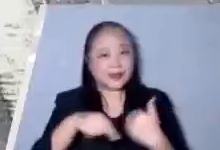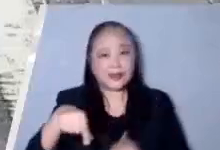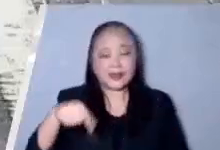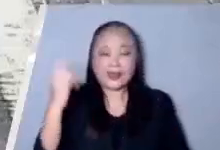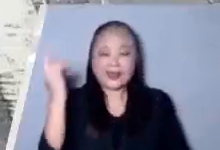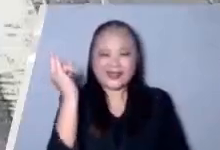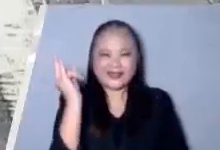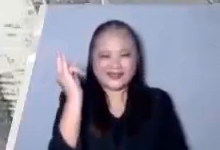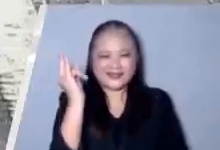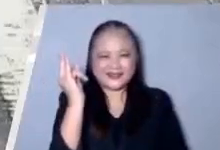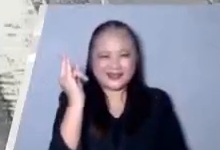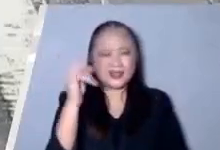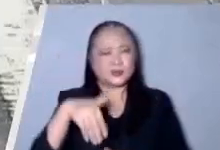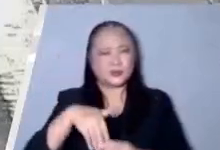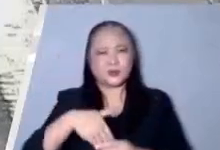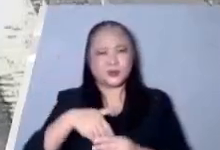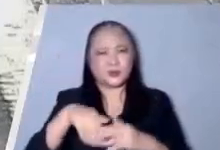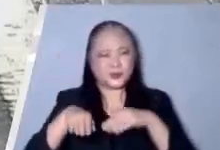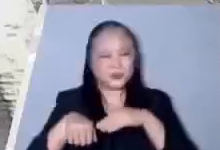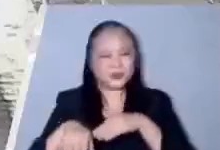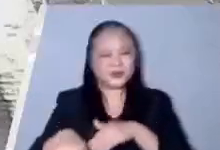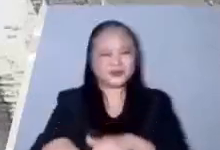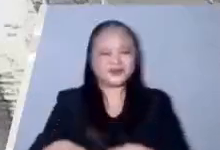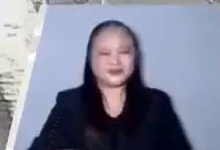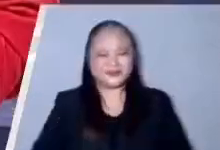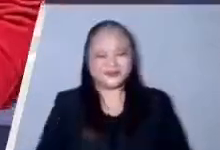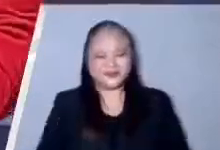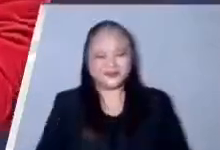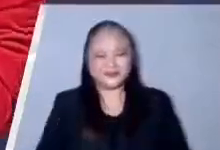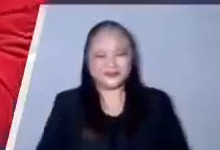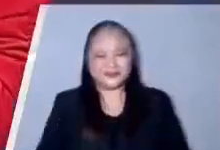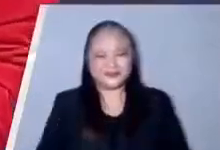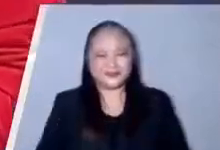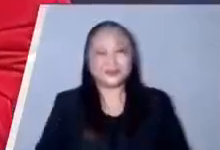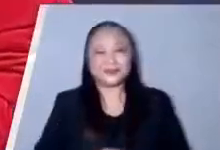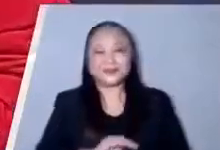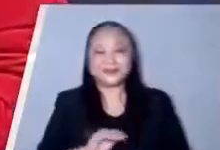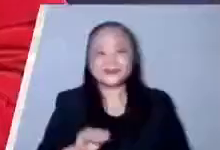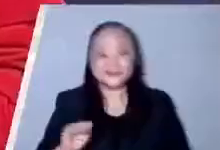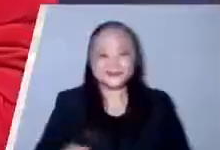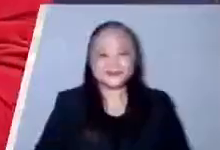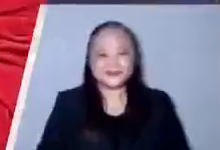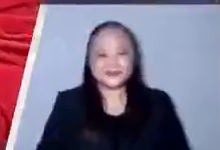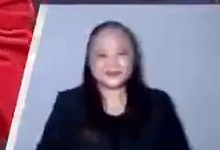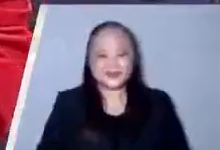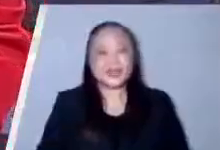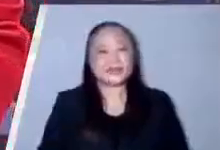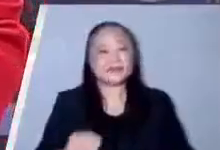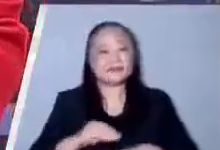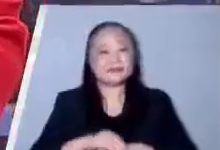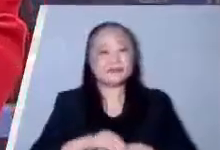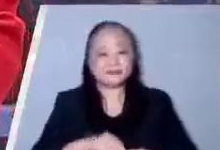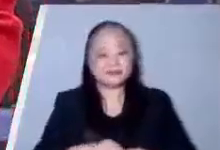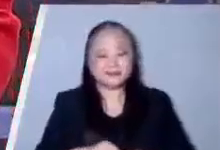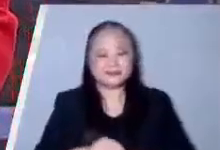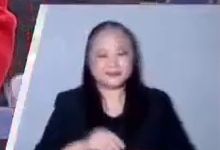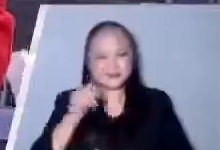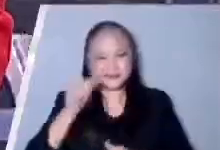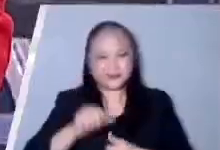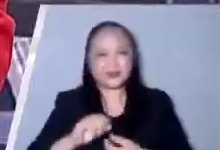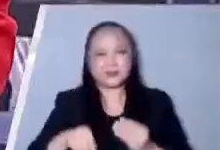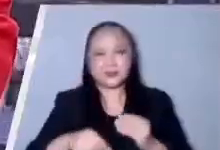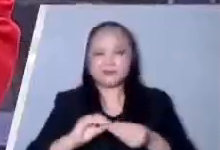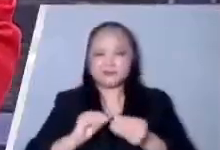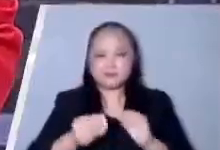ng kalsada sa mga sandaling ito. Mga kapuso, sa side tip ngayong araw, paalala, kaugnay sa number coding scheme ng